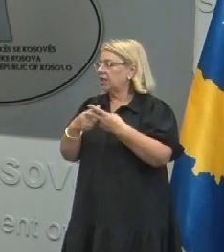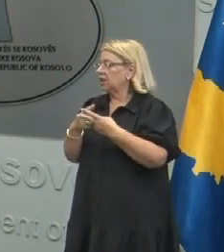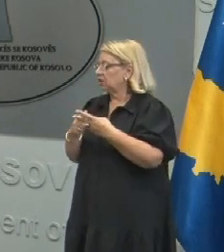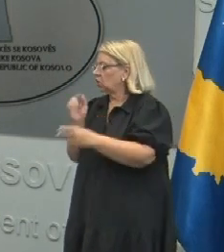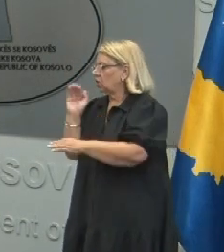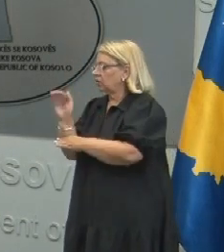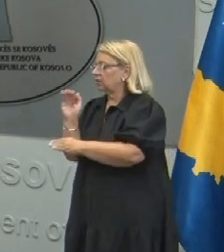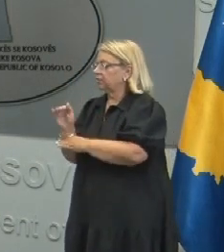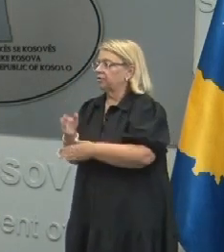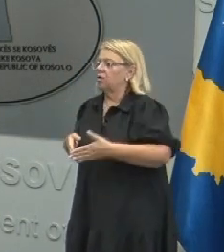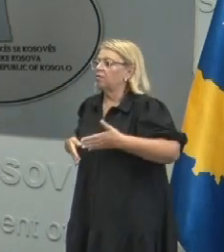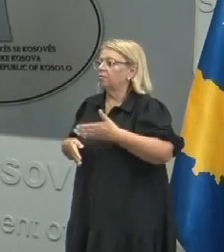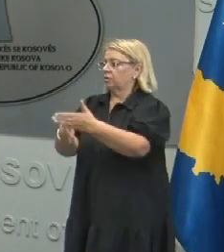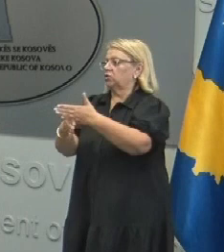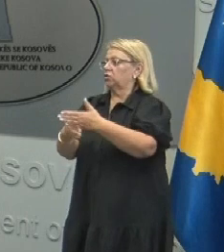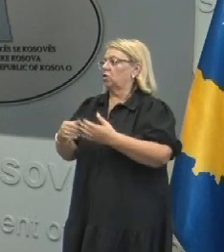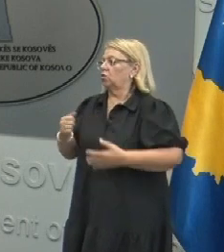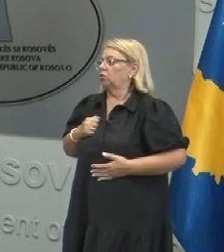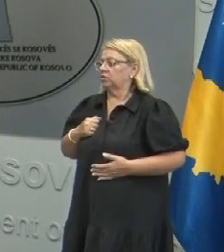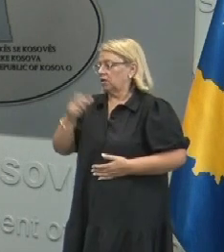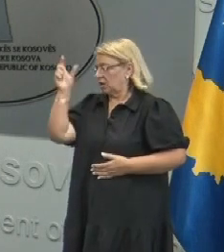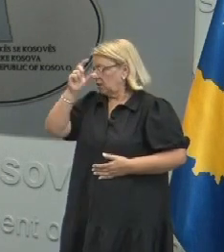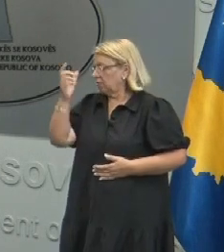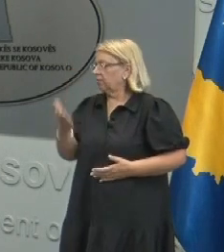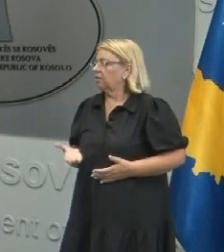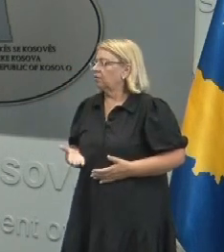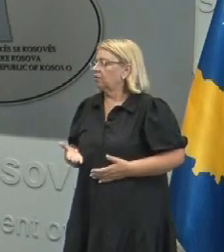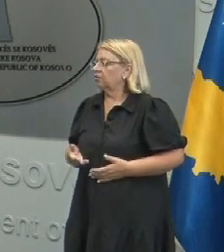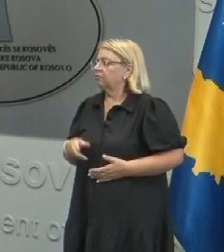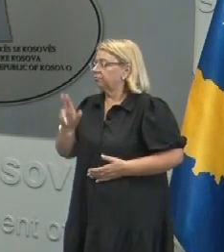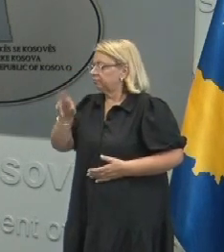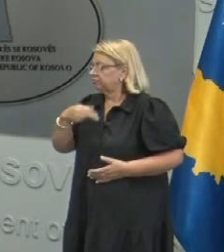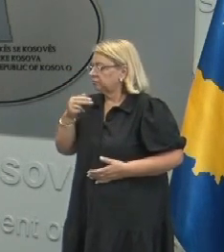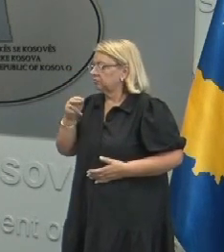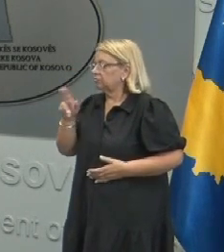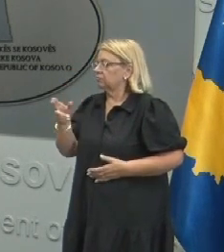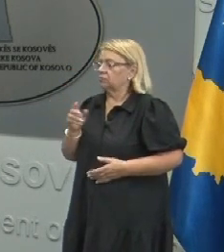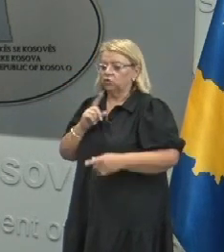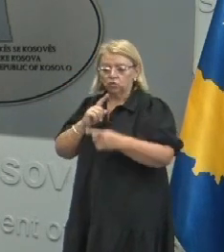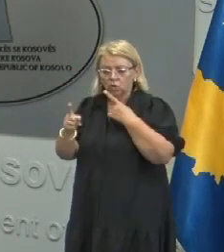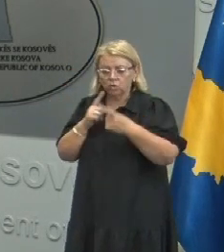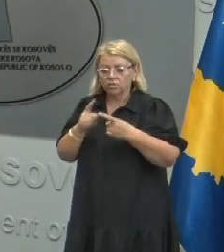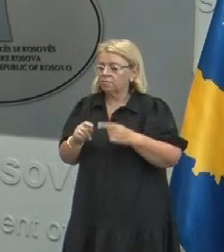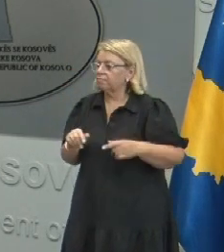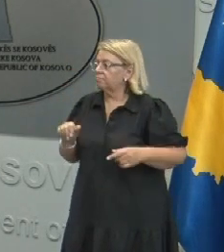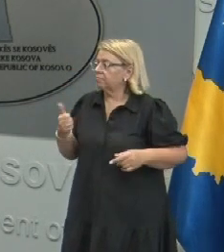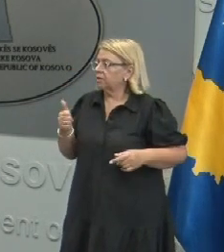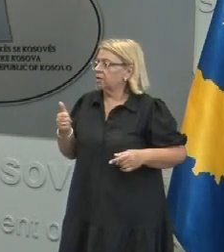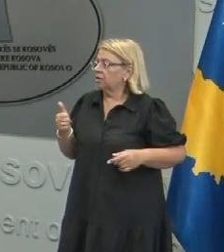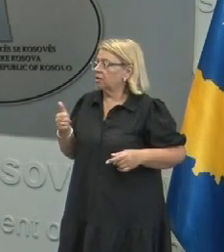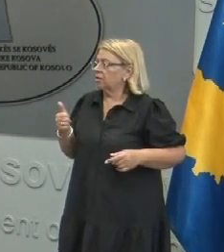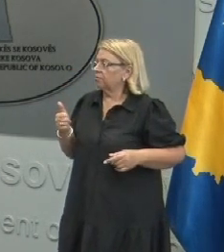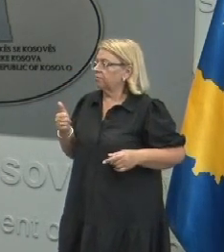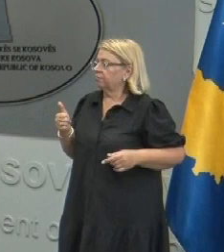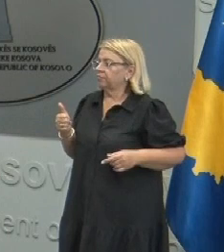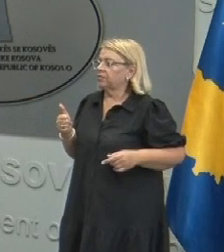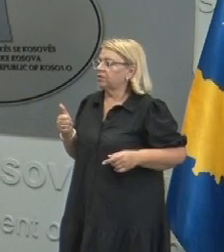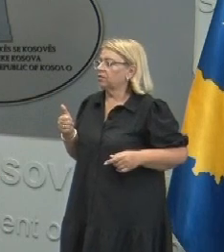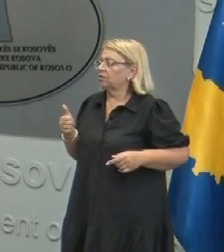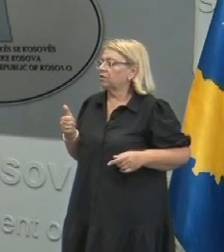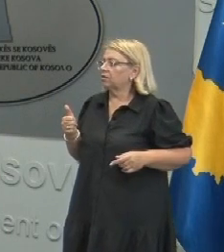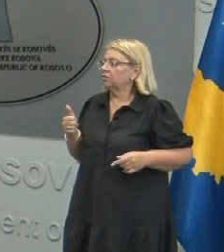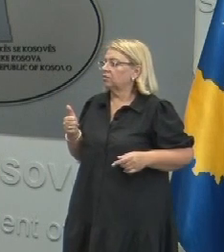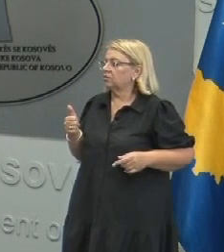ushtarakisht për Serbien, ka pasur deklaratat e ti pra që u diskutuan këtu pari që për konstruktivitetin